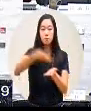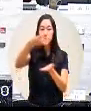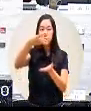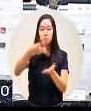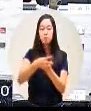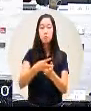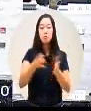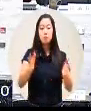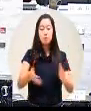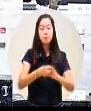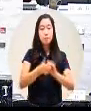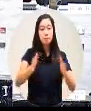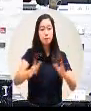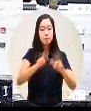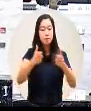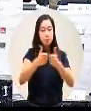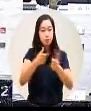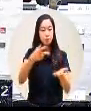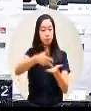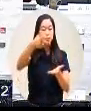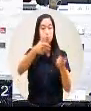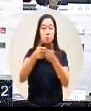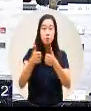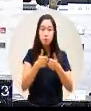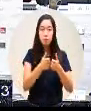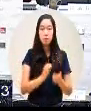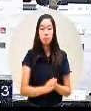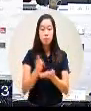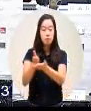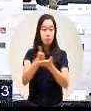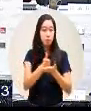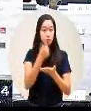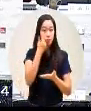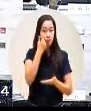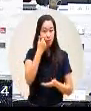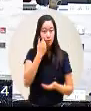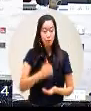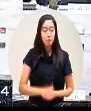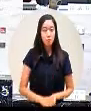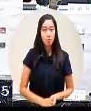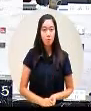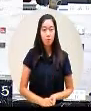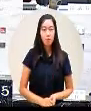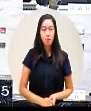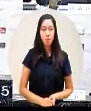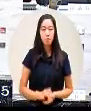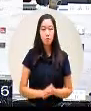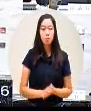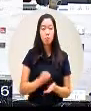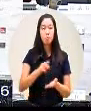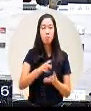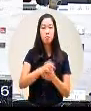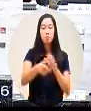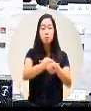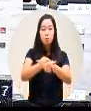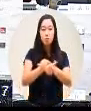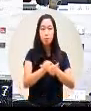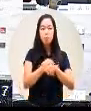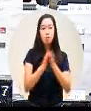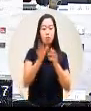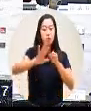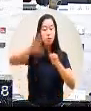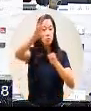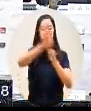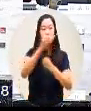定期大会第七次的会议吼、哦，啊，咱。市立六龟高级中学宿舍